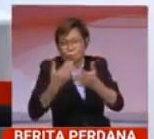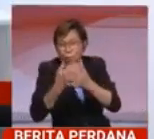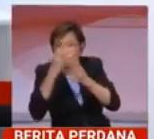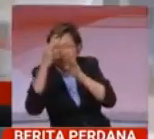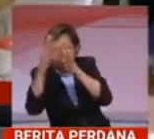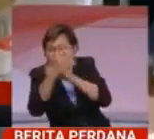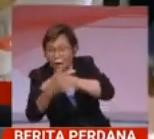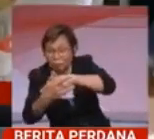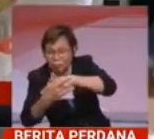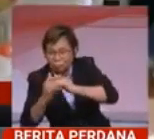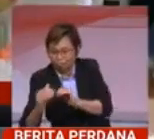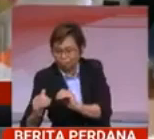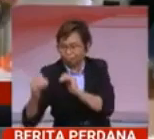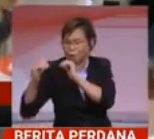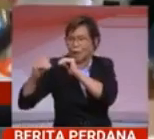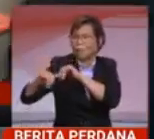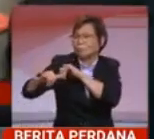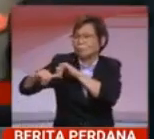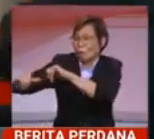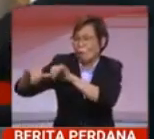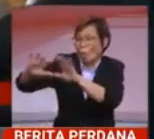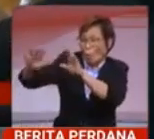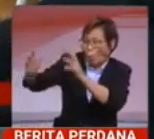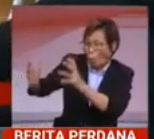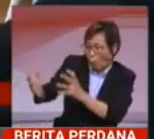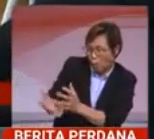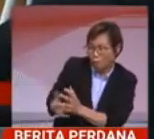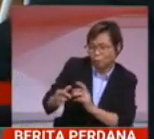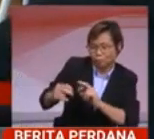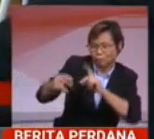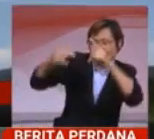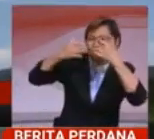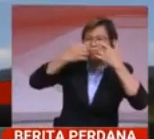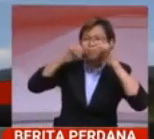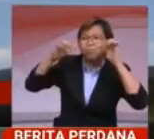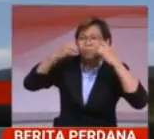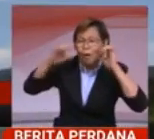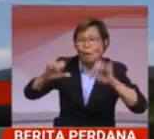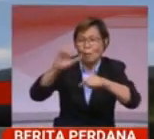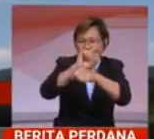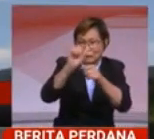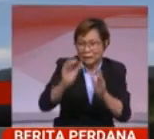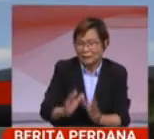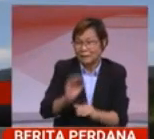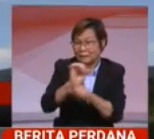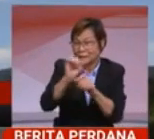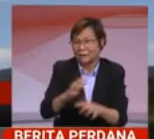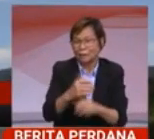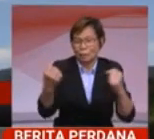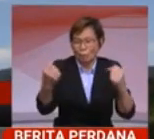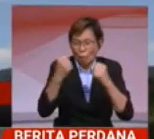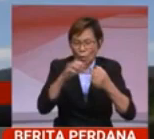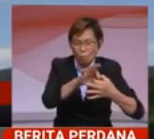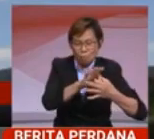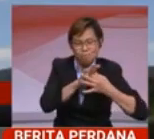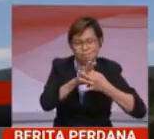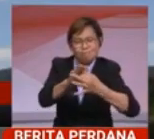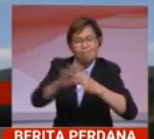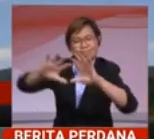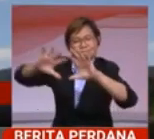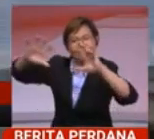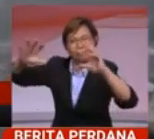dan teknologi bertaraf dunia serta mempertingkat pembangunan keupayaan tenaga mahir dan memperkukuh kerjasama